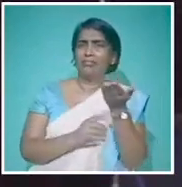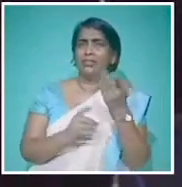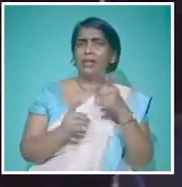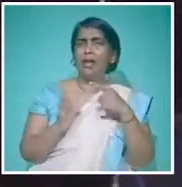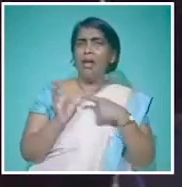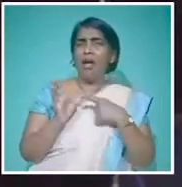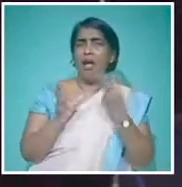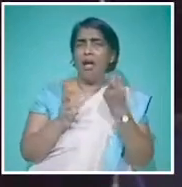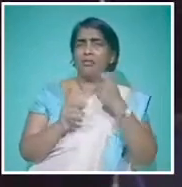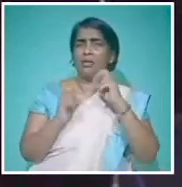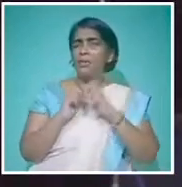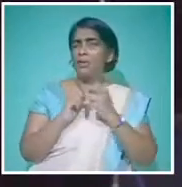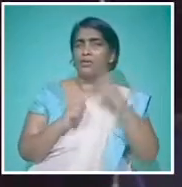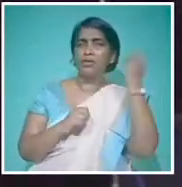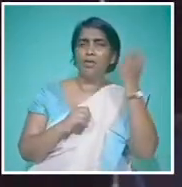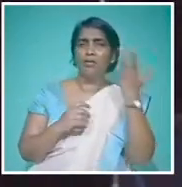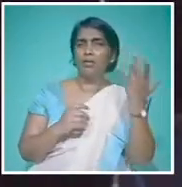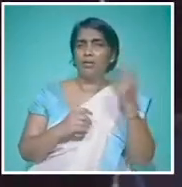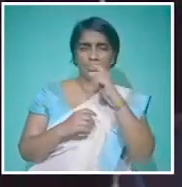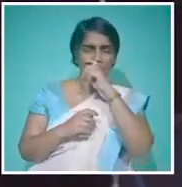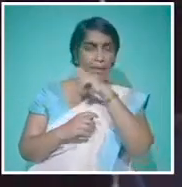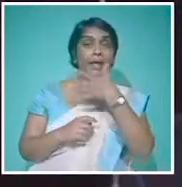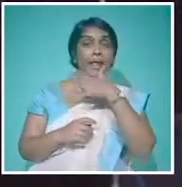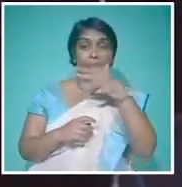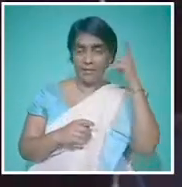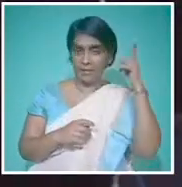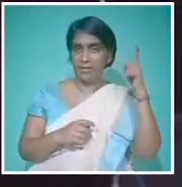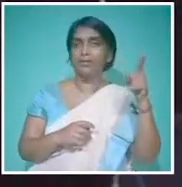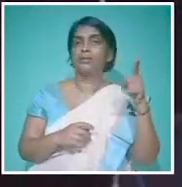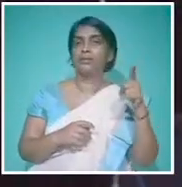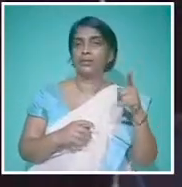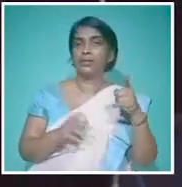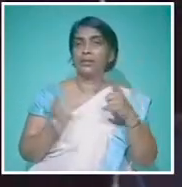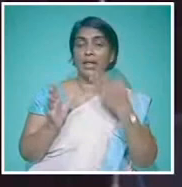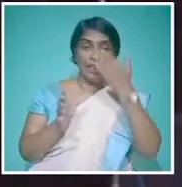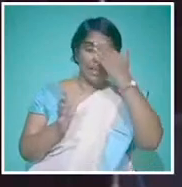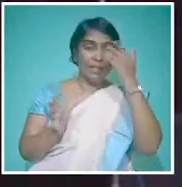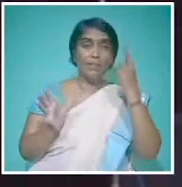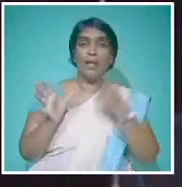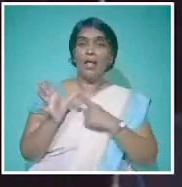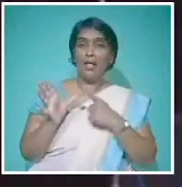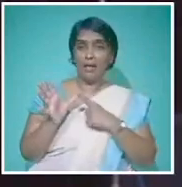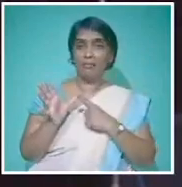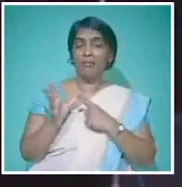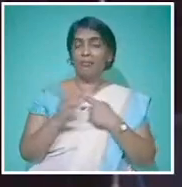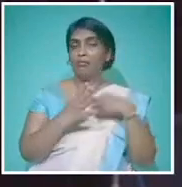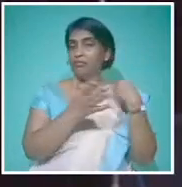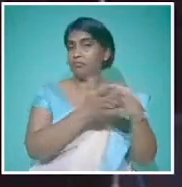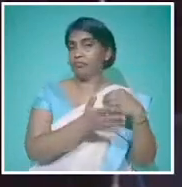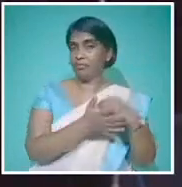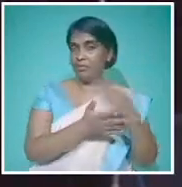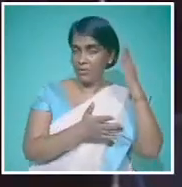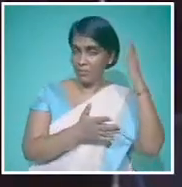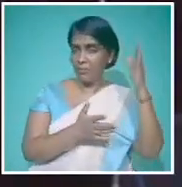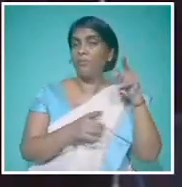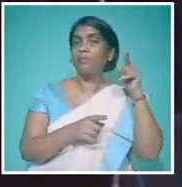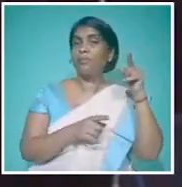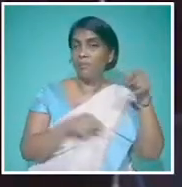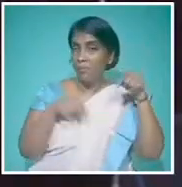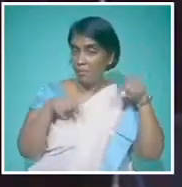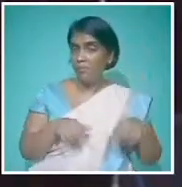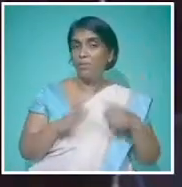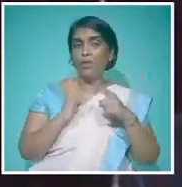අර්බුදයට උත්තර හොයන්නේ කොහොමද? ඔය කියන එංගලන්තේ තමයි ඇන්ටන් බාලසිංහව කවාපුවා ඇති දෙඩි කලේ. ඒ අය තමයි